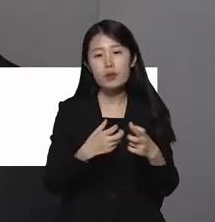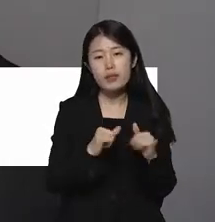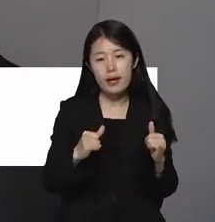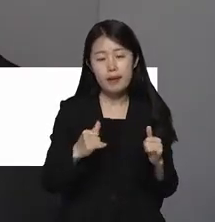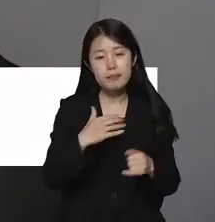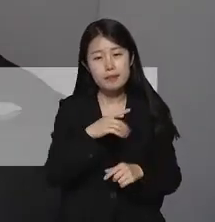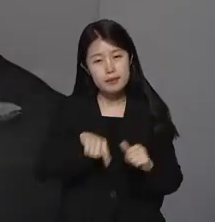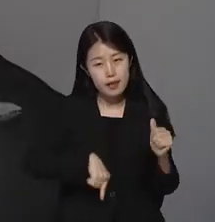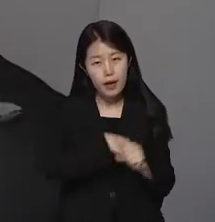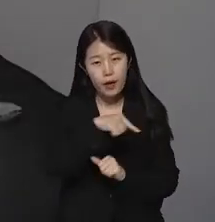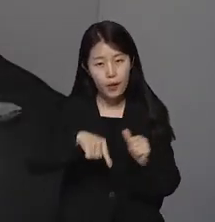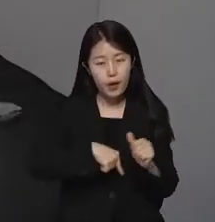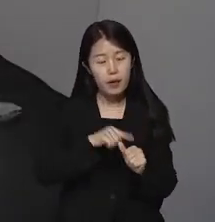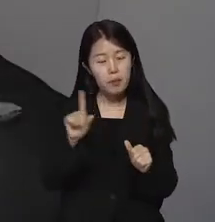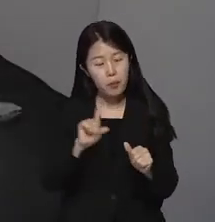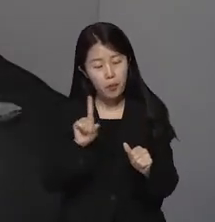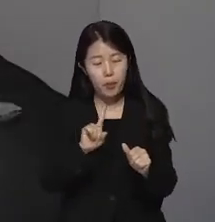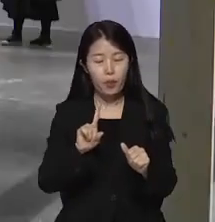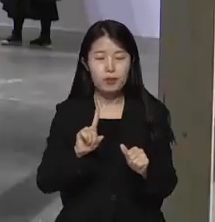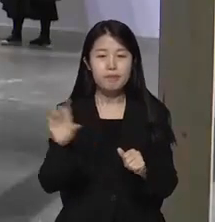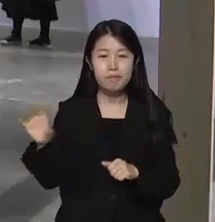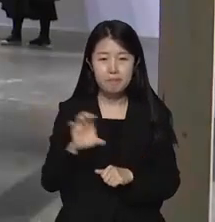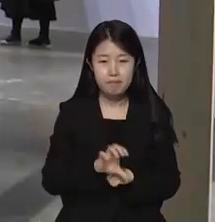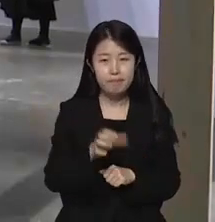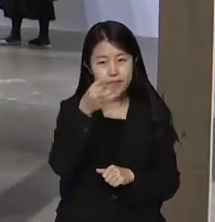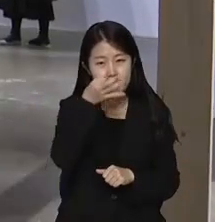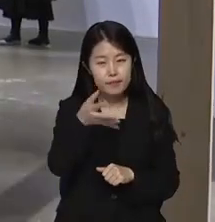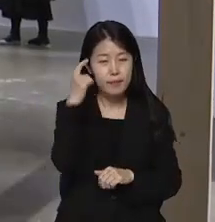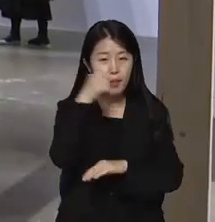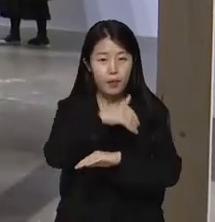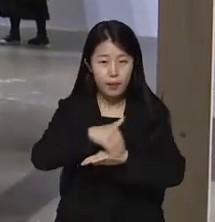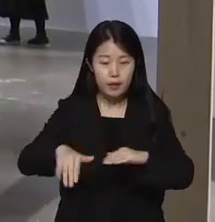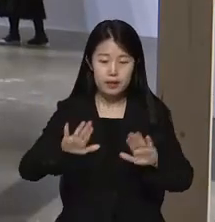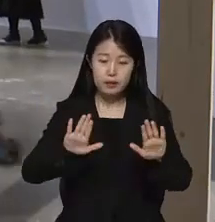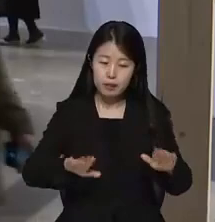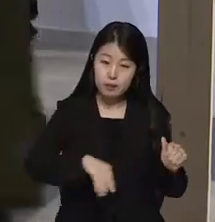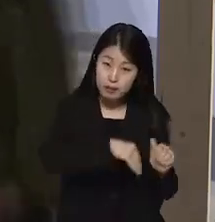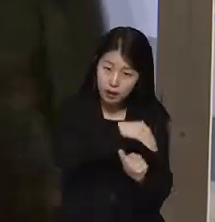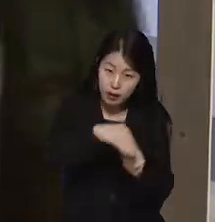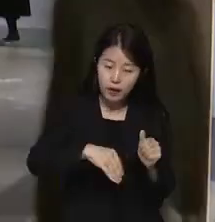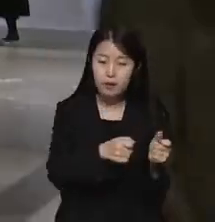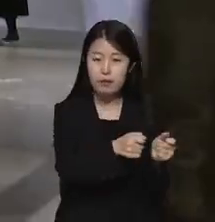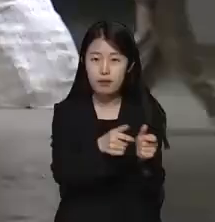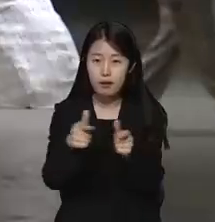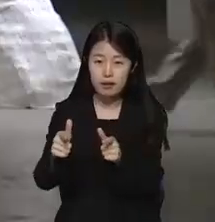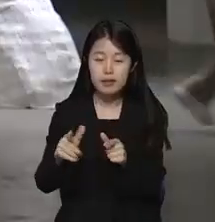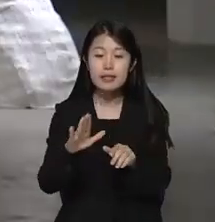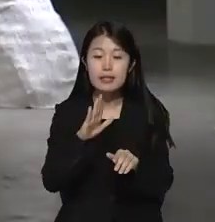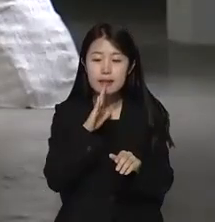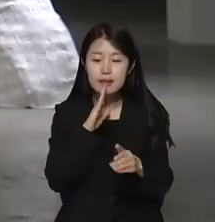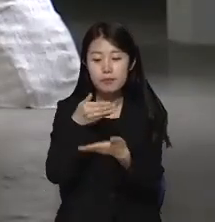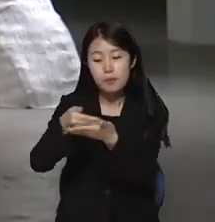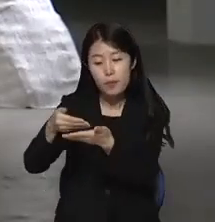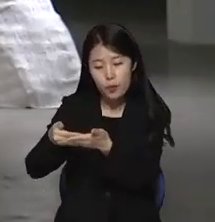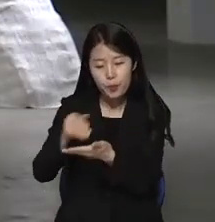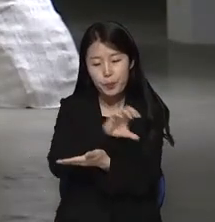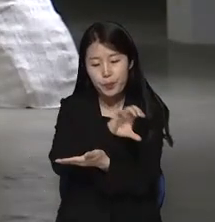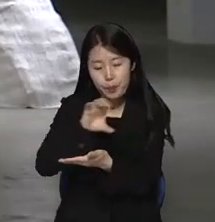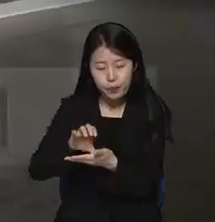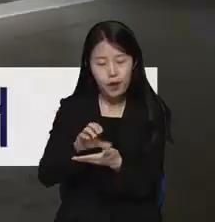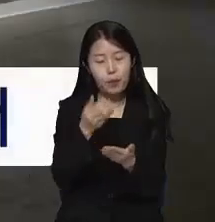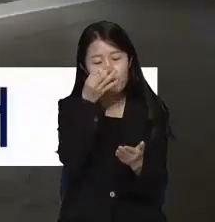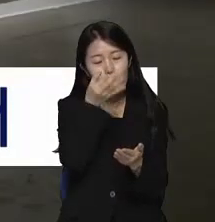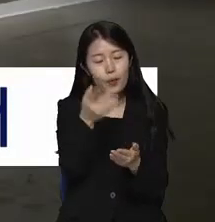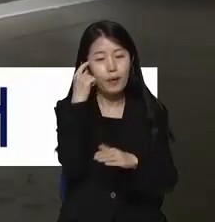예정입니다 특히 생태와 환경 등 모든 존재의 울림을 현대미술로 선보일 계획입니다 광주시와